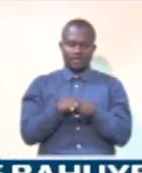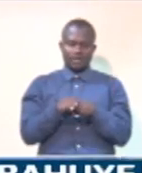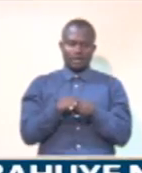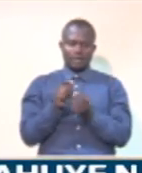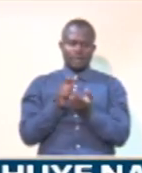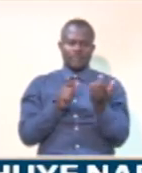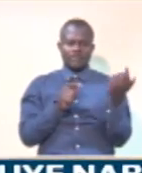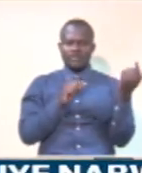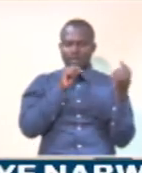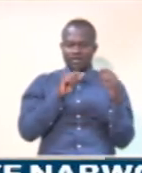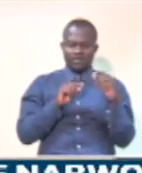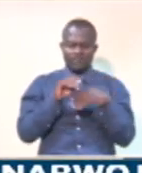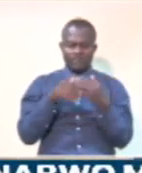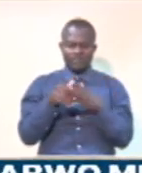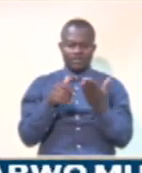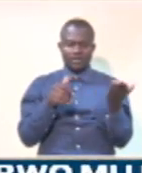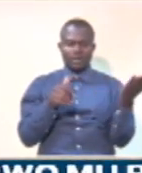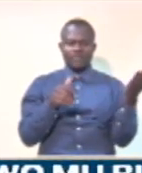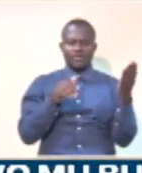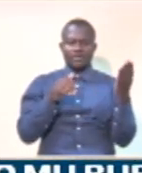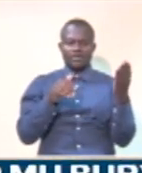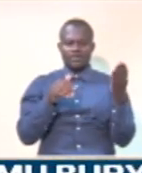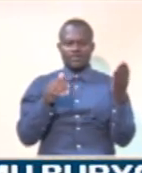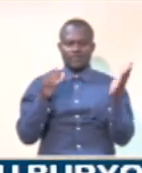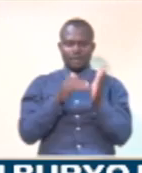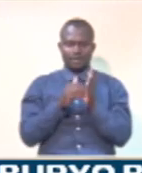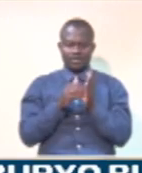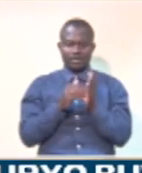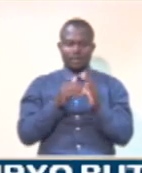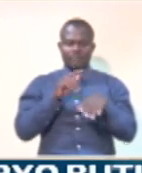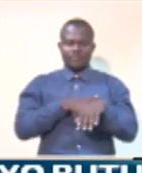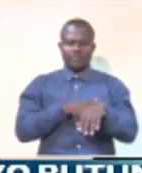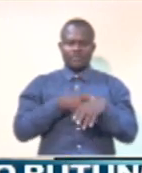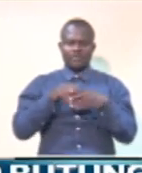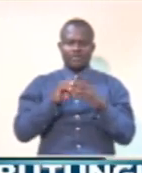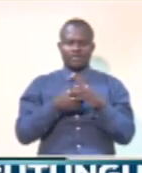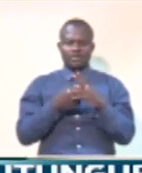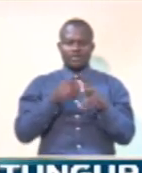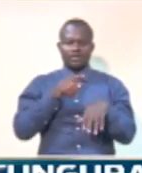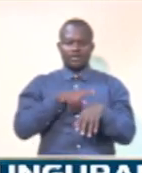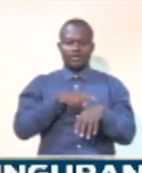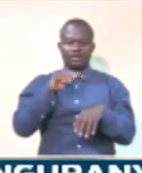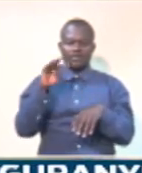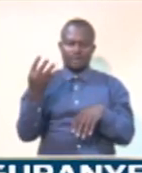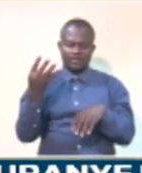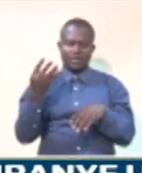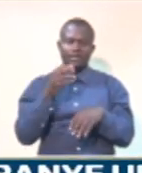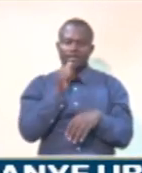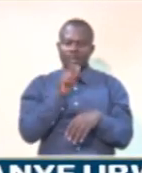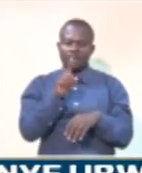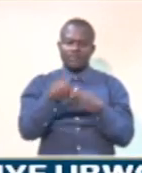ahatanira kutamanuka mu kiciro cya kabiri anarwanira imyanya kuva ku 9 ikipe ya Rayon Sport